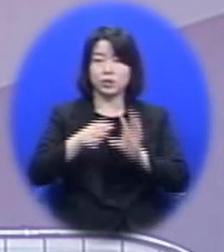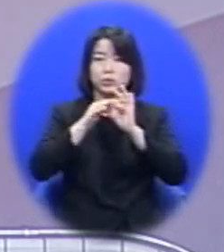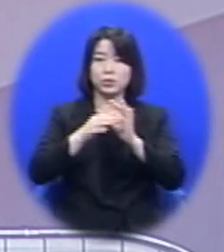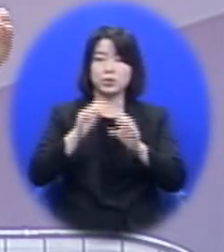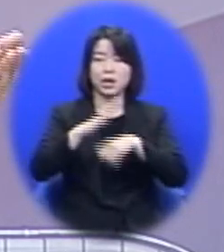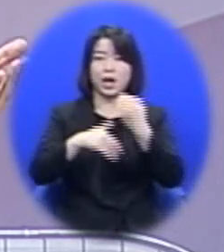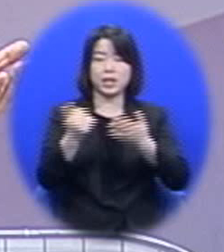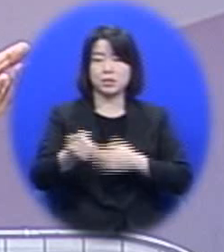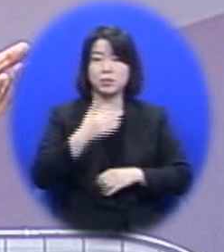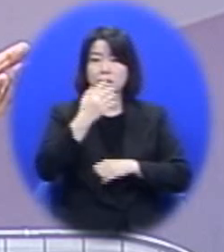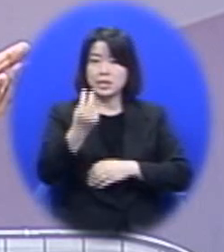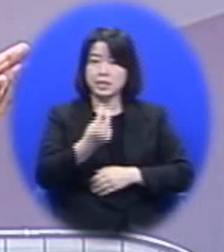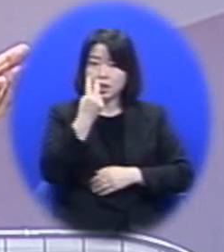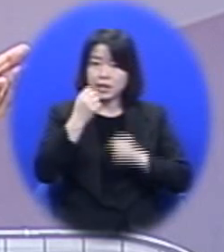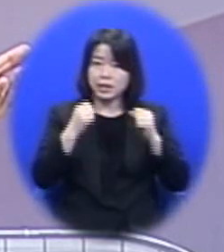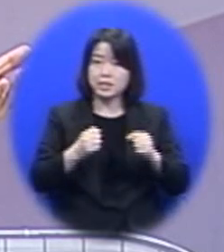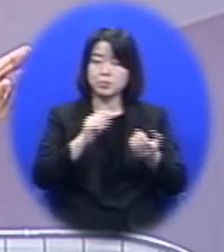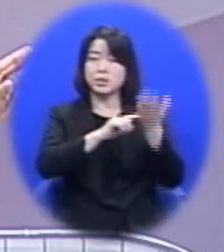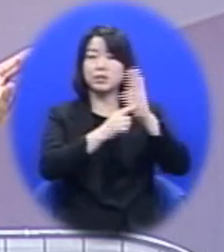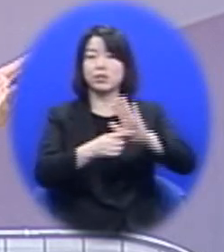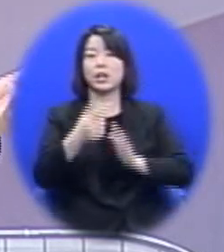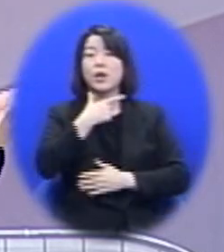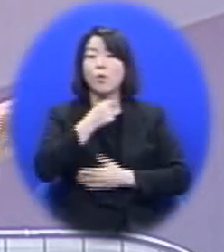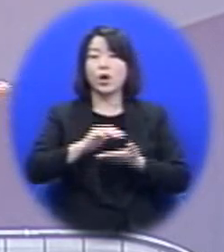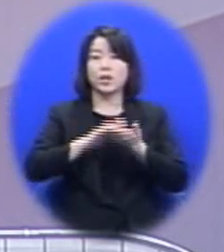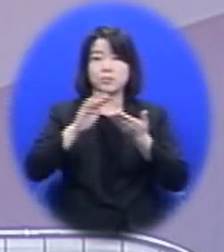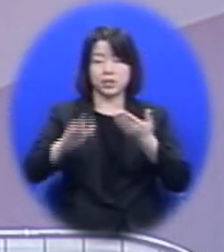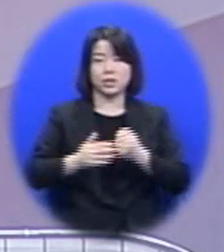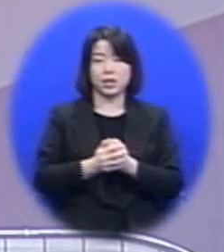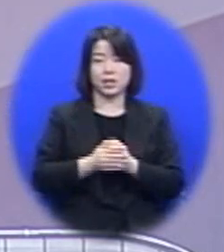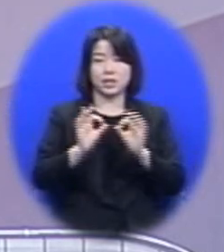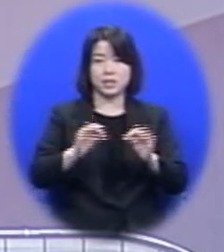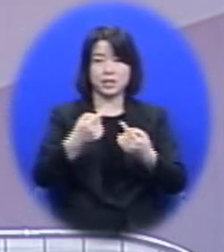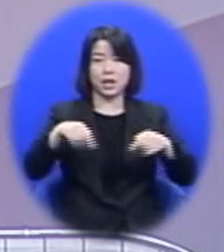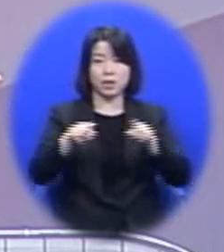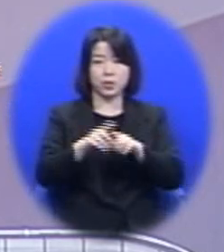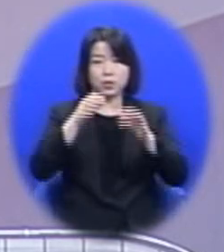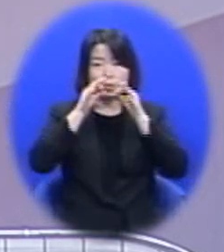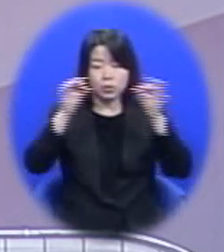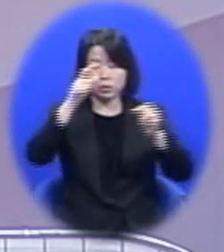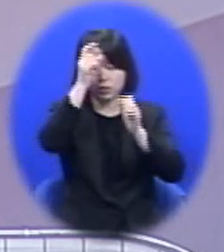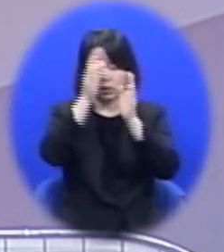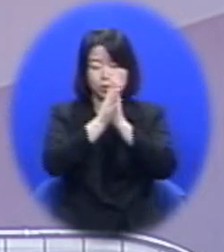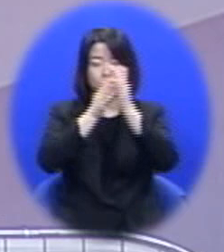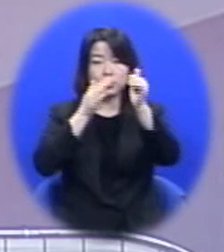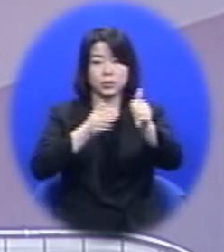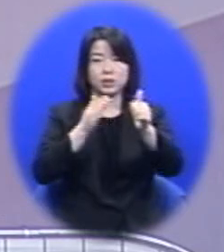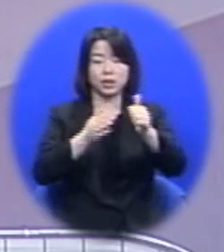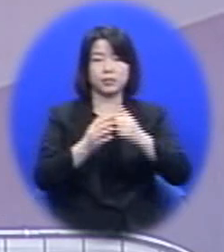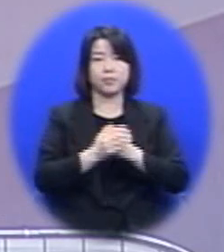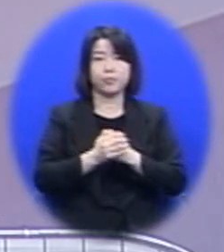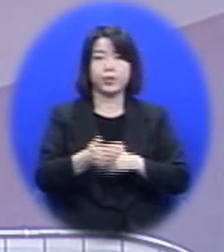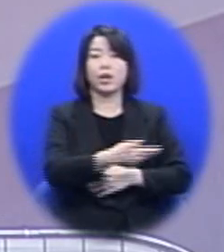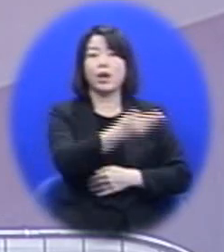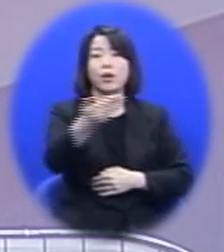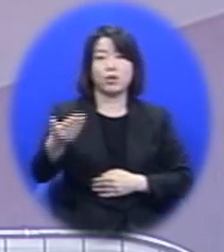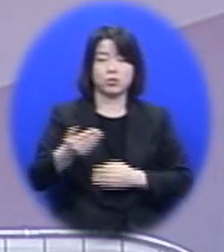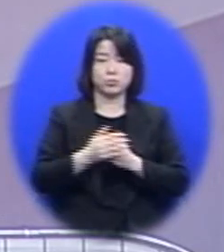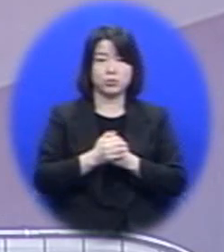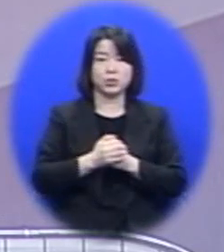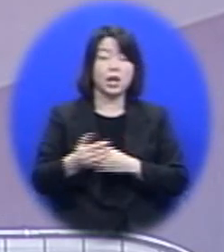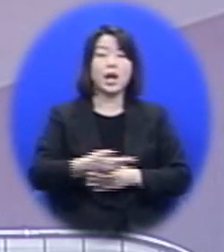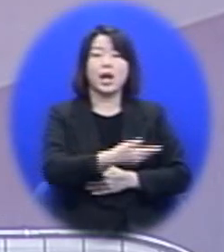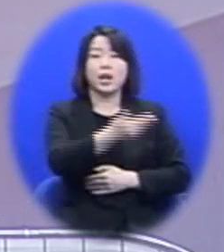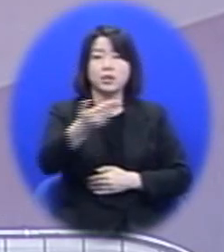하나님의 살아계심이 드러나기를 원합니다. 이제 우리 같이 통성으로 기도하십시다. 여러분,